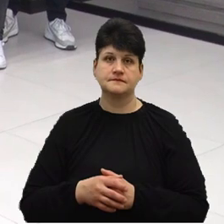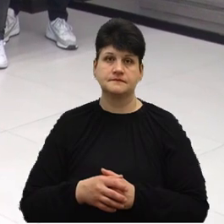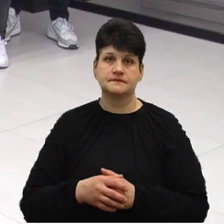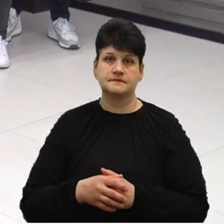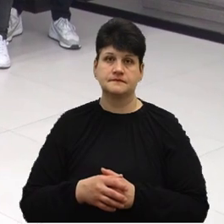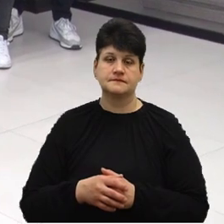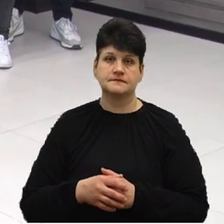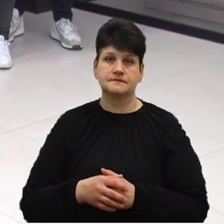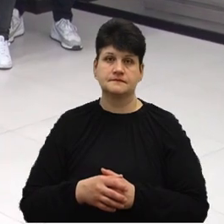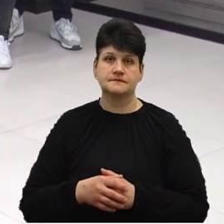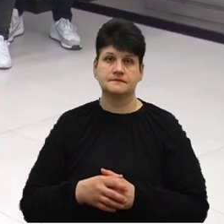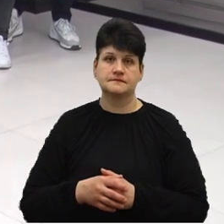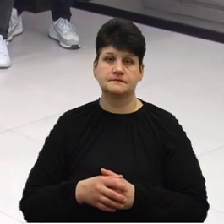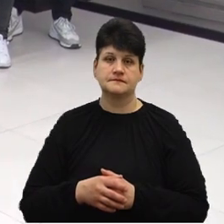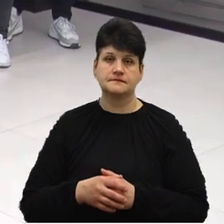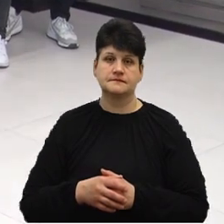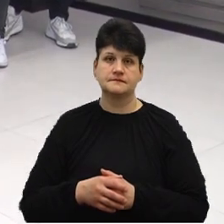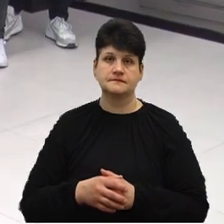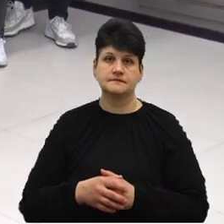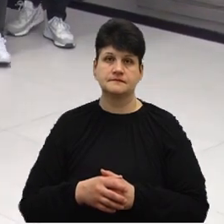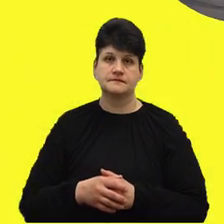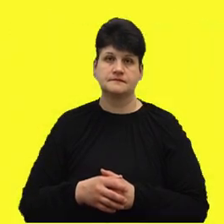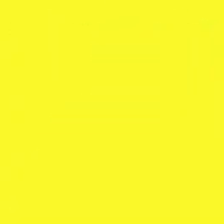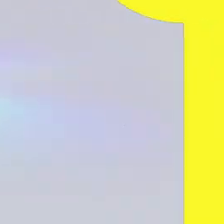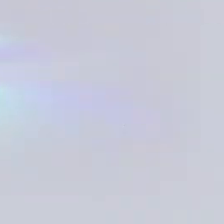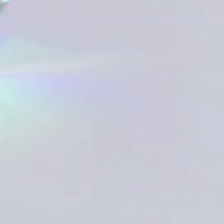Суспільне новини, Тернопіль.